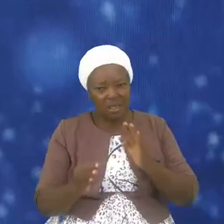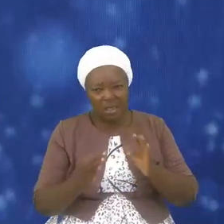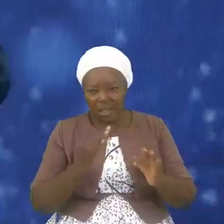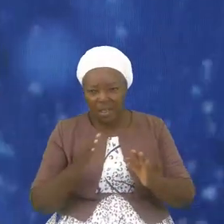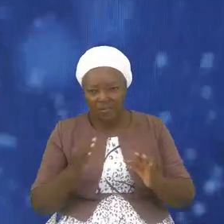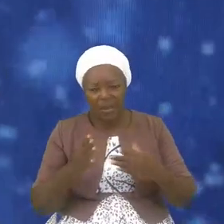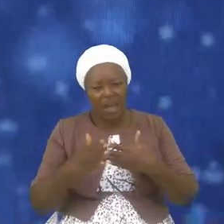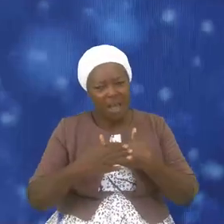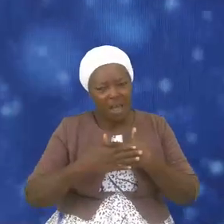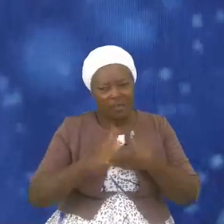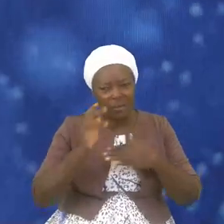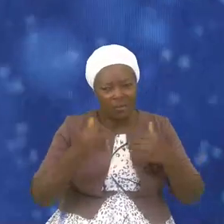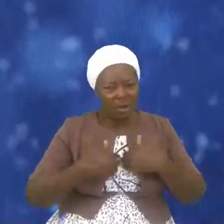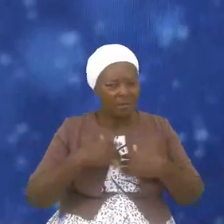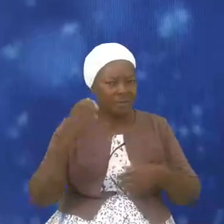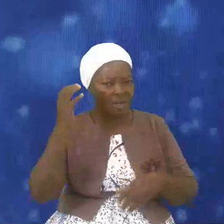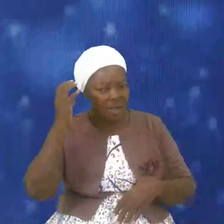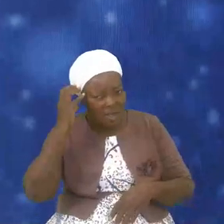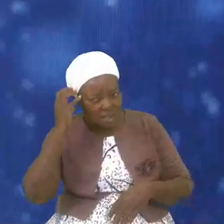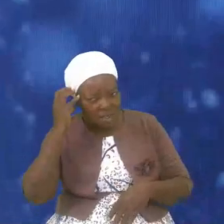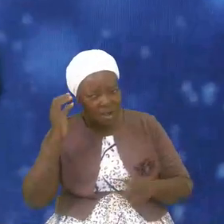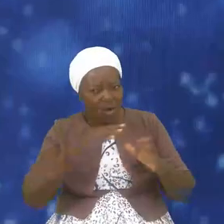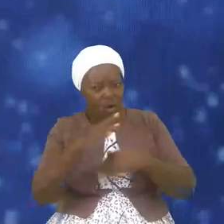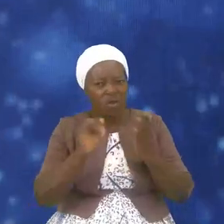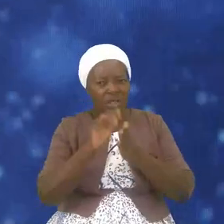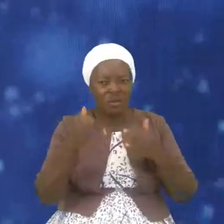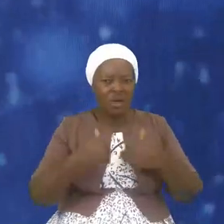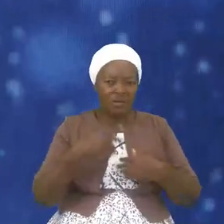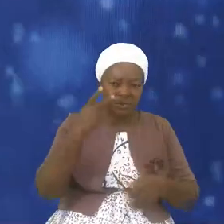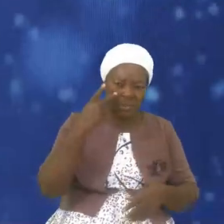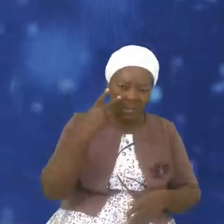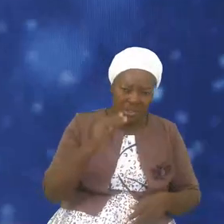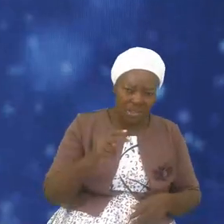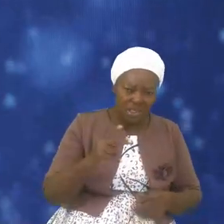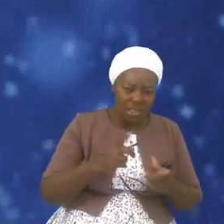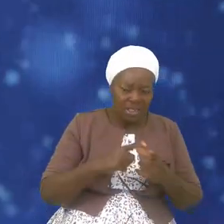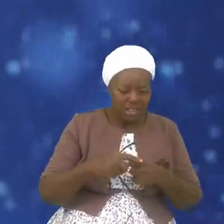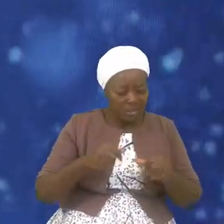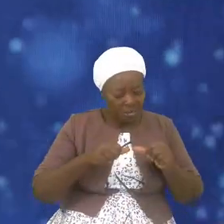si après tout ce que tu as entendu, tout ce que tu as vu,